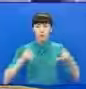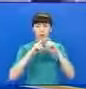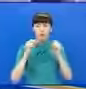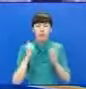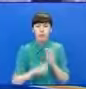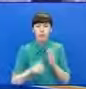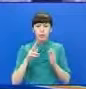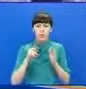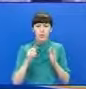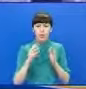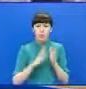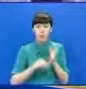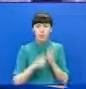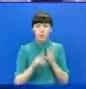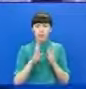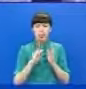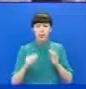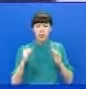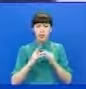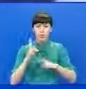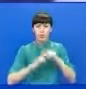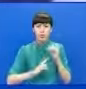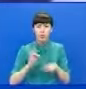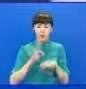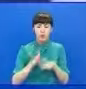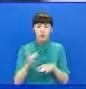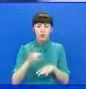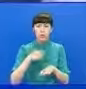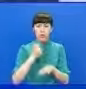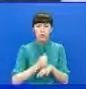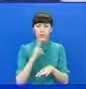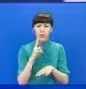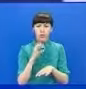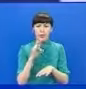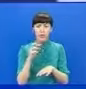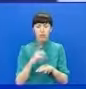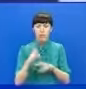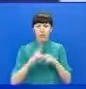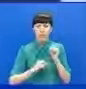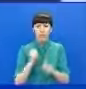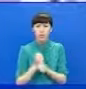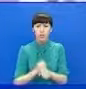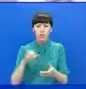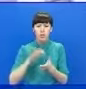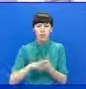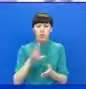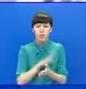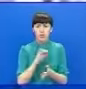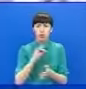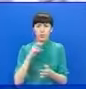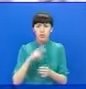96 пәтерлі тұрғын үйлердің құрылысы қарқынды жүріп жатыр. Аудан әкімі Қайрат Абдуалиев нысандардың жұмыс барысымен танысты. Мердігер